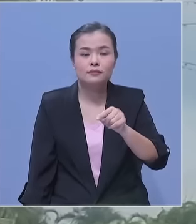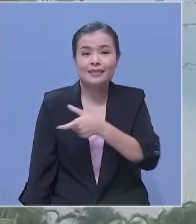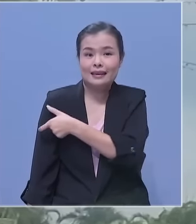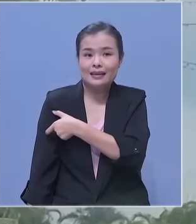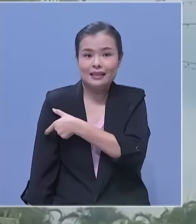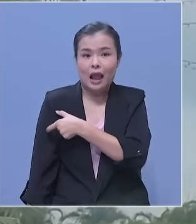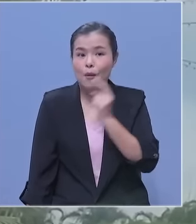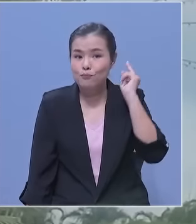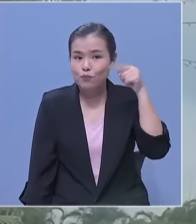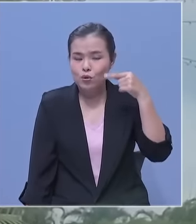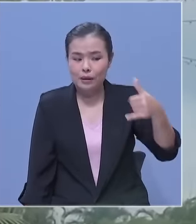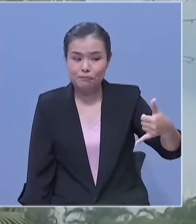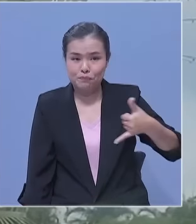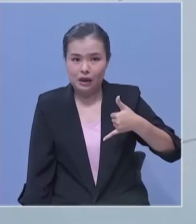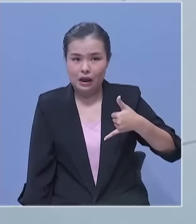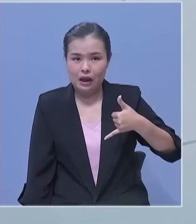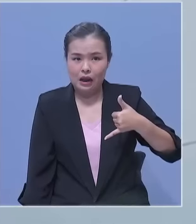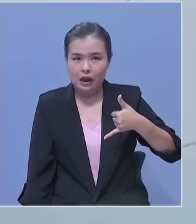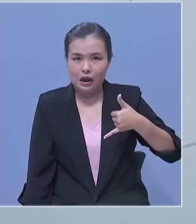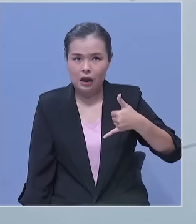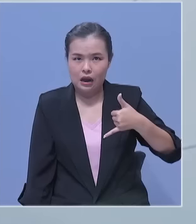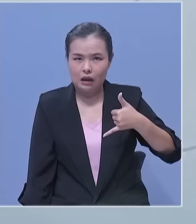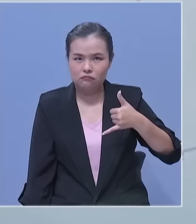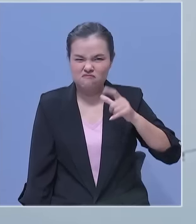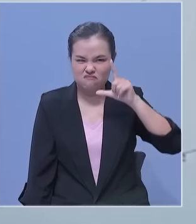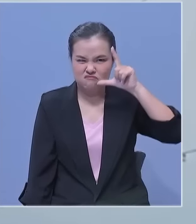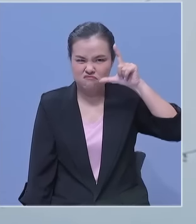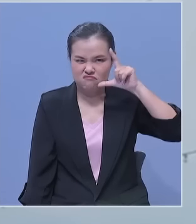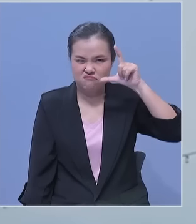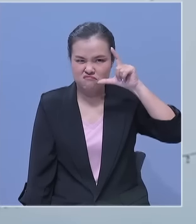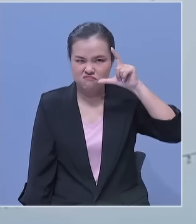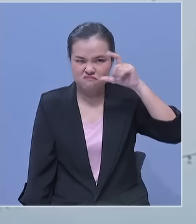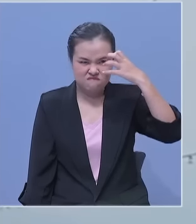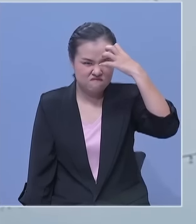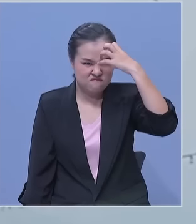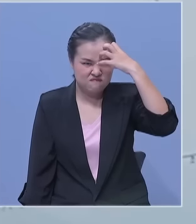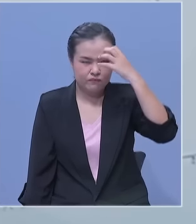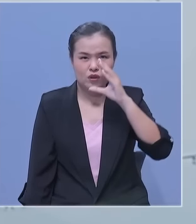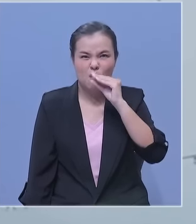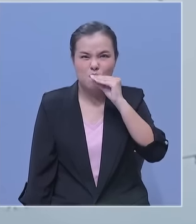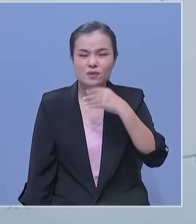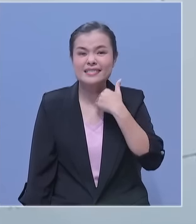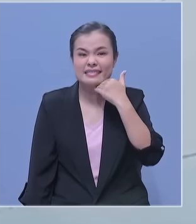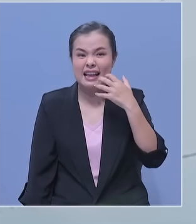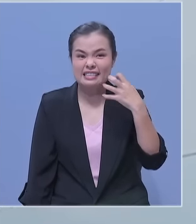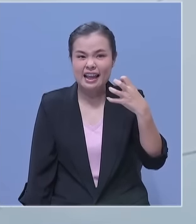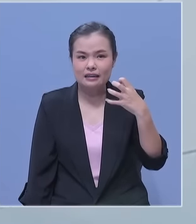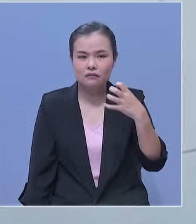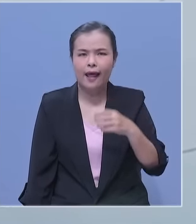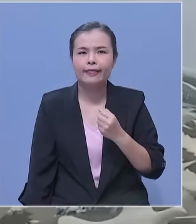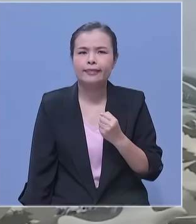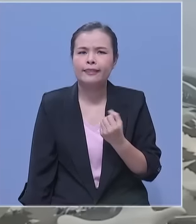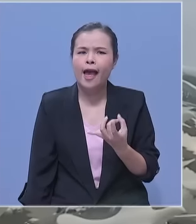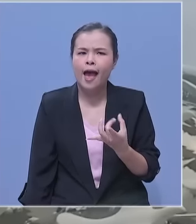ภ.ผู้หญิงเดินมาหาด้วยหน้าตาขึงขังเลยแล้วก็พูดด้วยน้ำเสียงแข็งๆบอกว่ามาทำอะไร